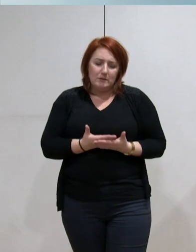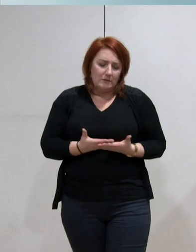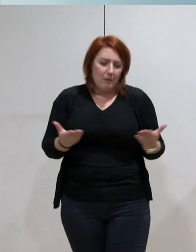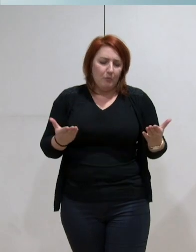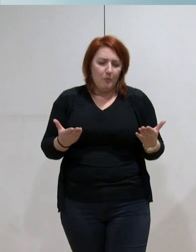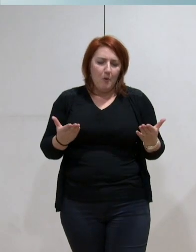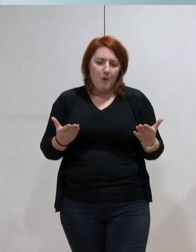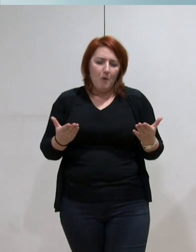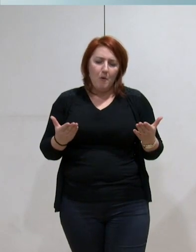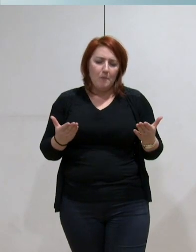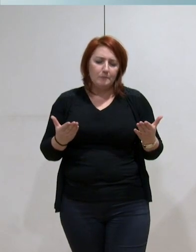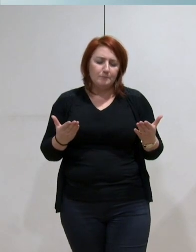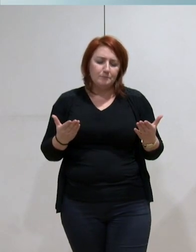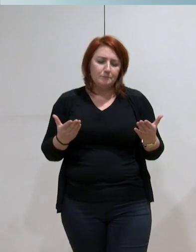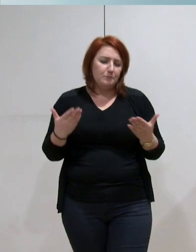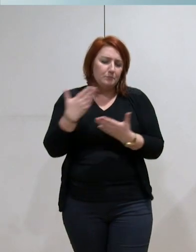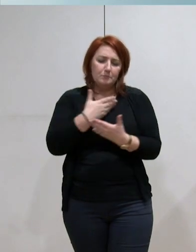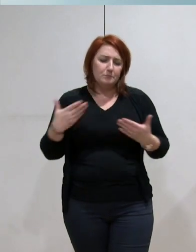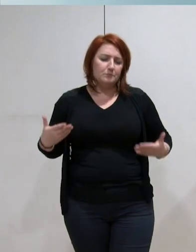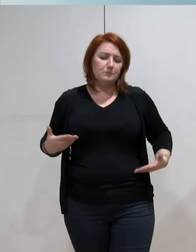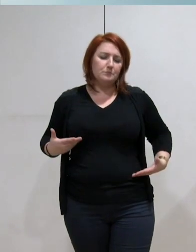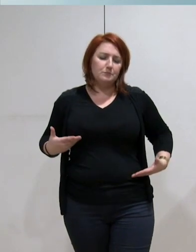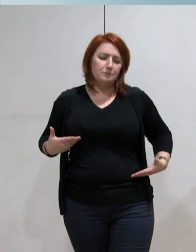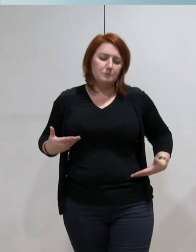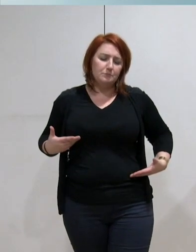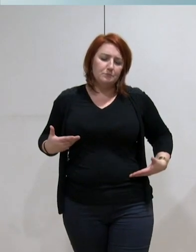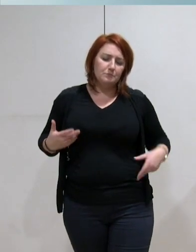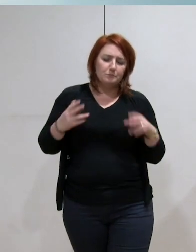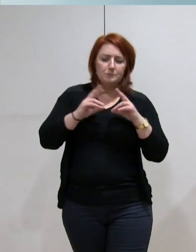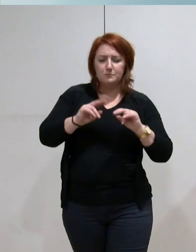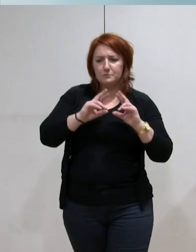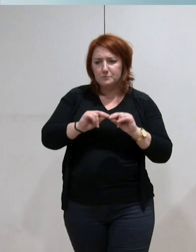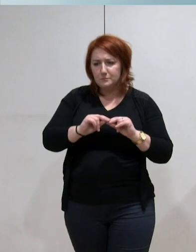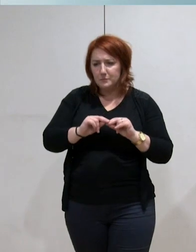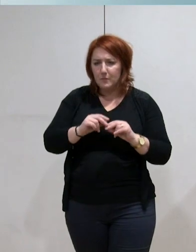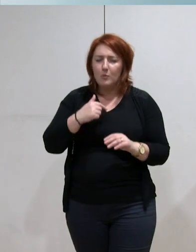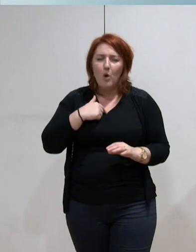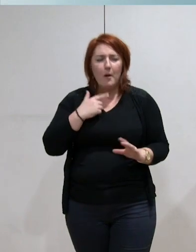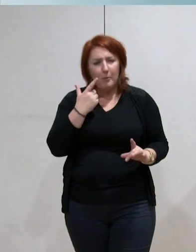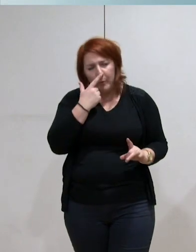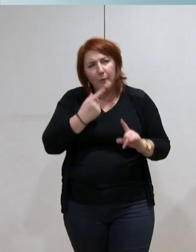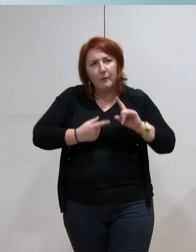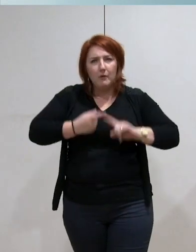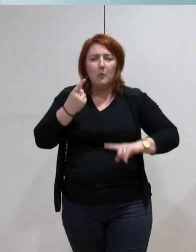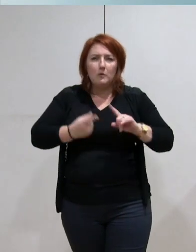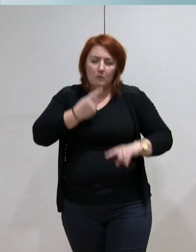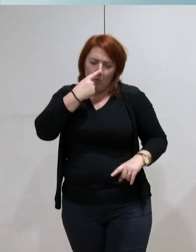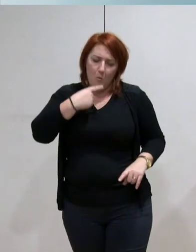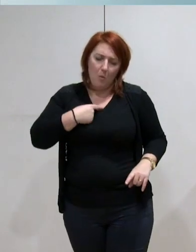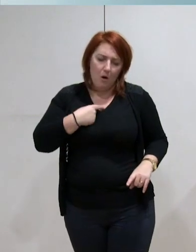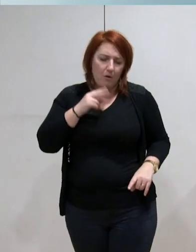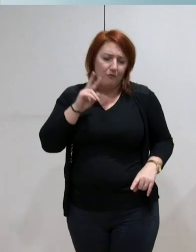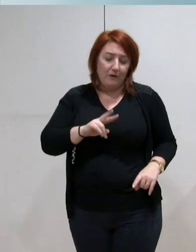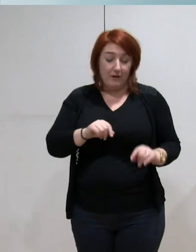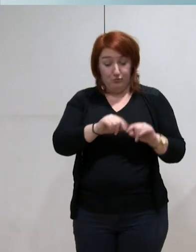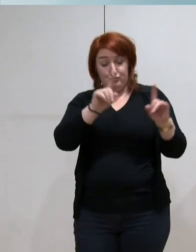en terminer par quelque chose moi qui me qui me tient à cœur et qui me fait mal dans